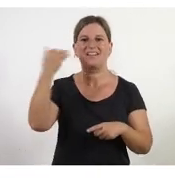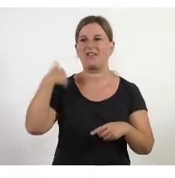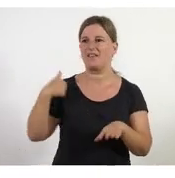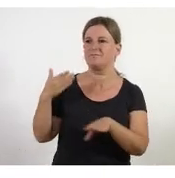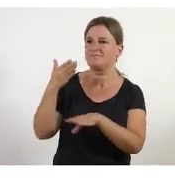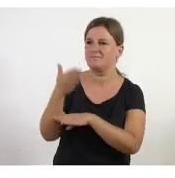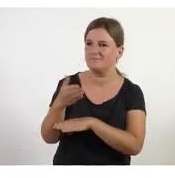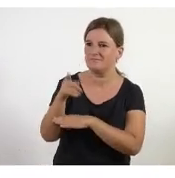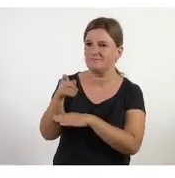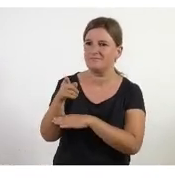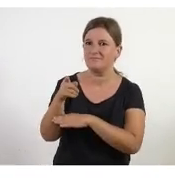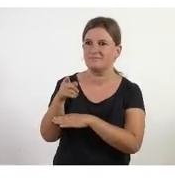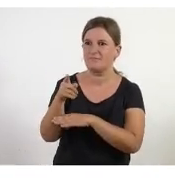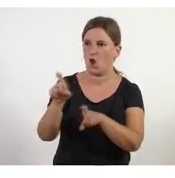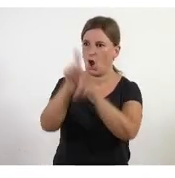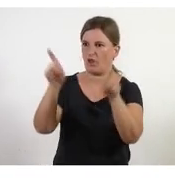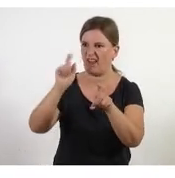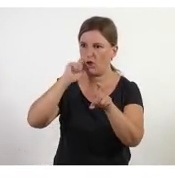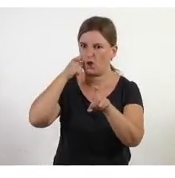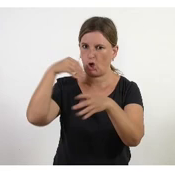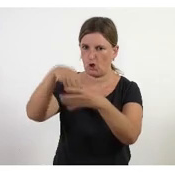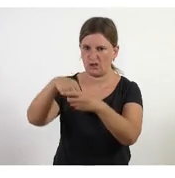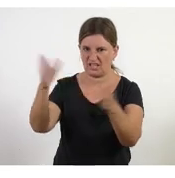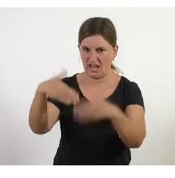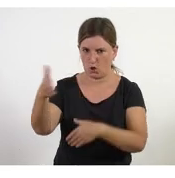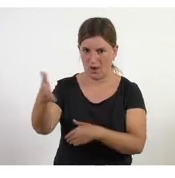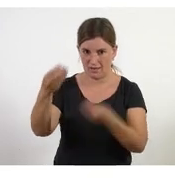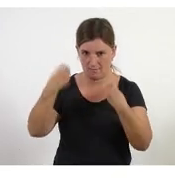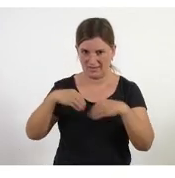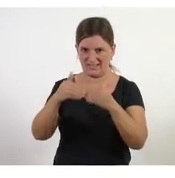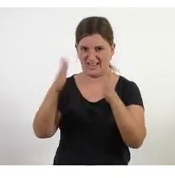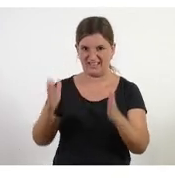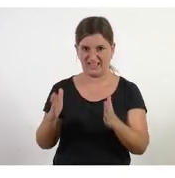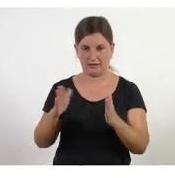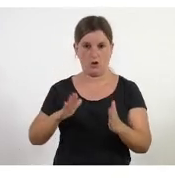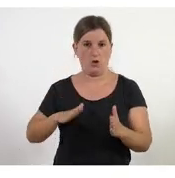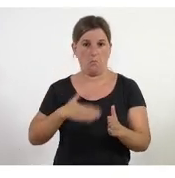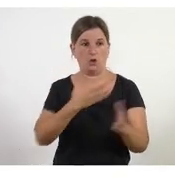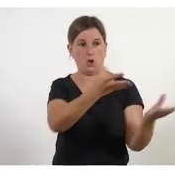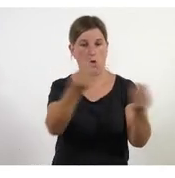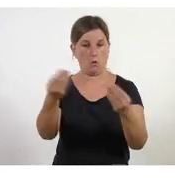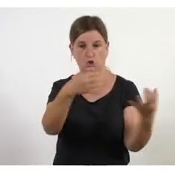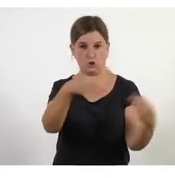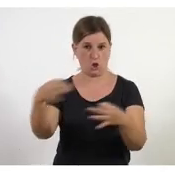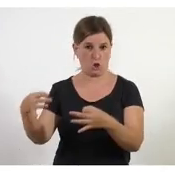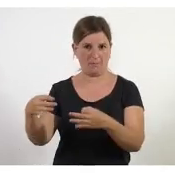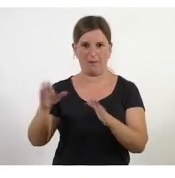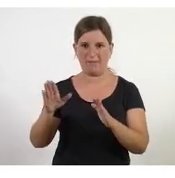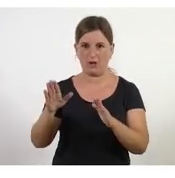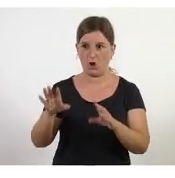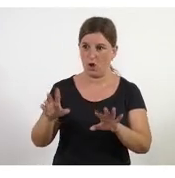equips desbloquejats a la pròpia entitat. I això pot ser molt normal en molts jocs, però tenir un